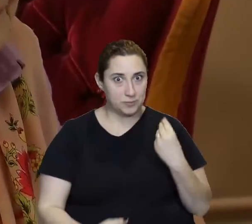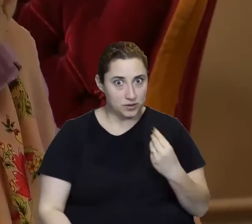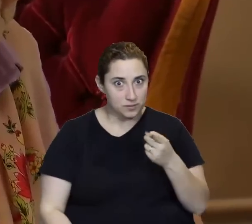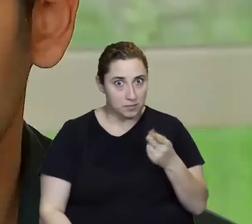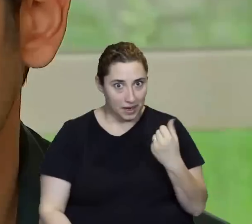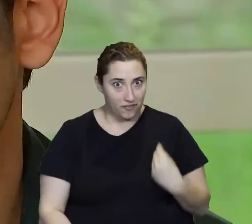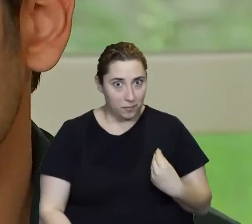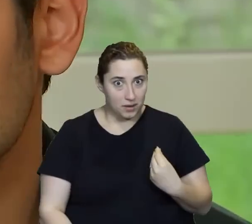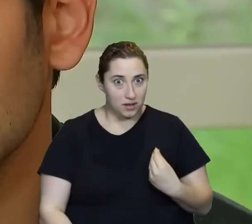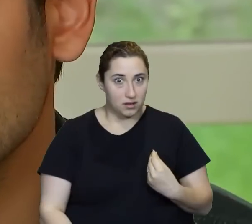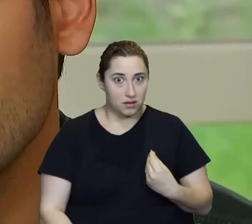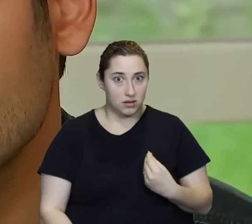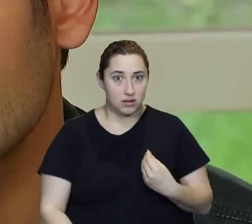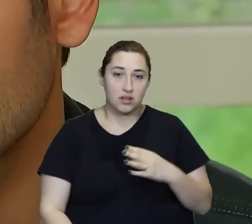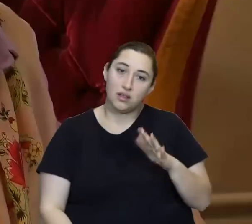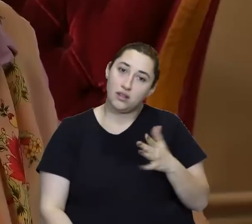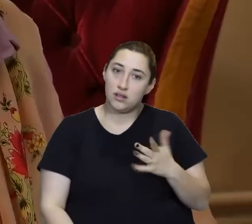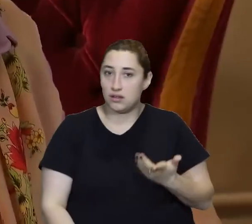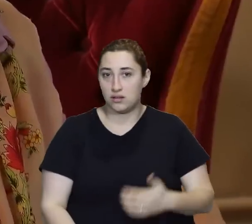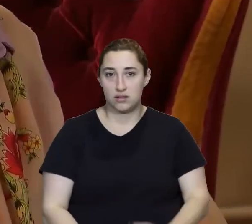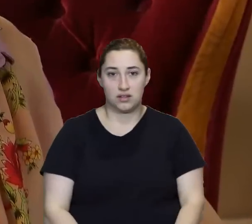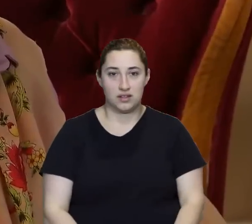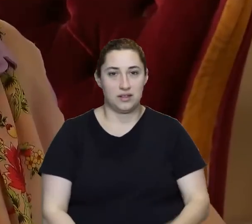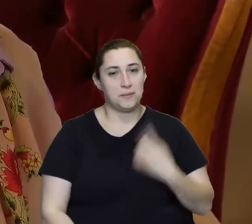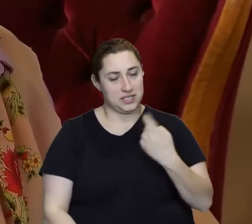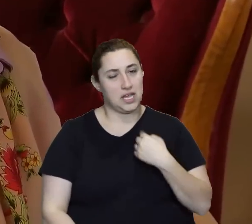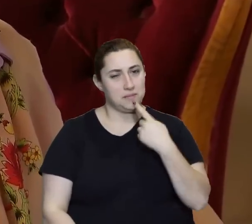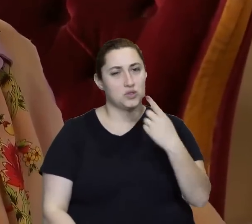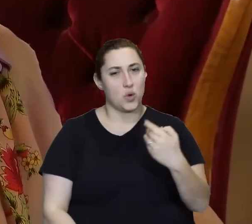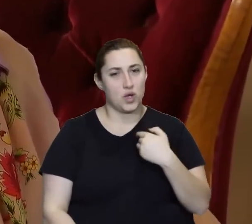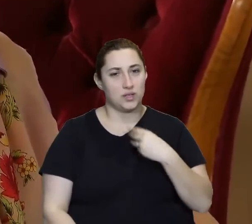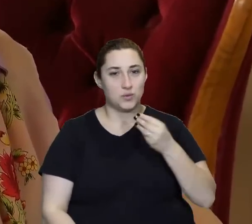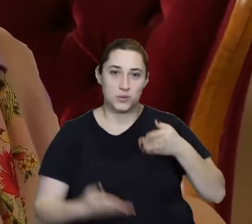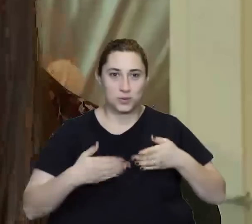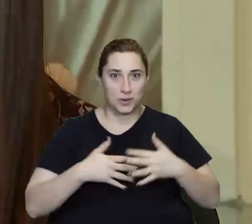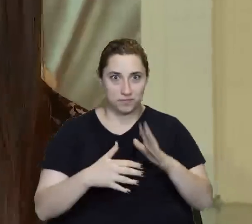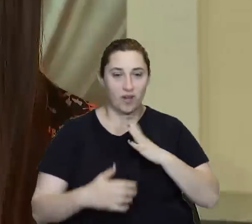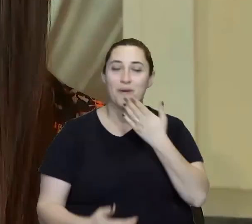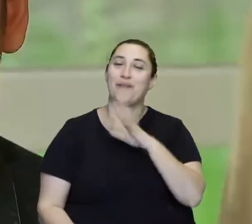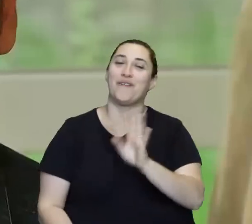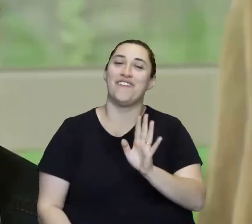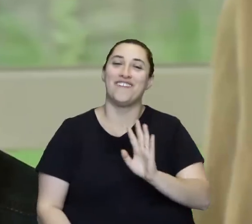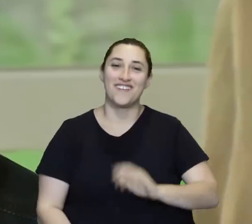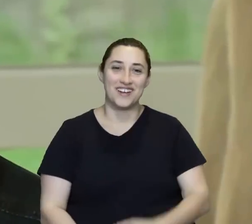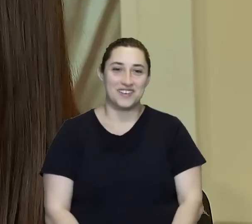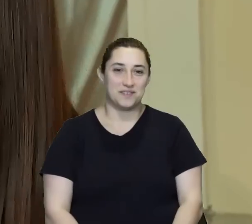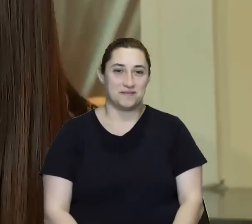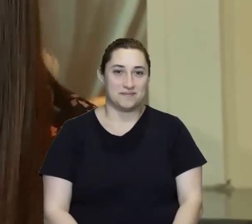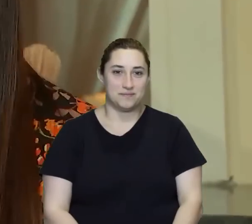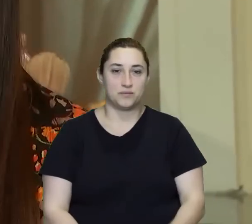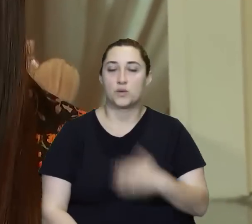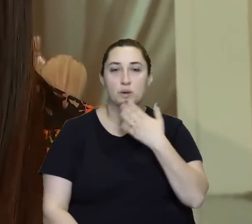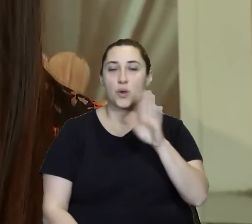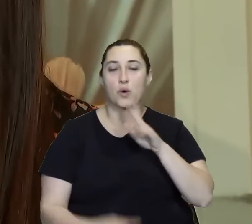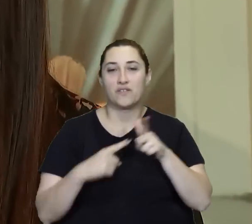yerine mi bakayım? İşte. Bir şey söyleyeceğim. Çocuk var mı çocuk? Yok.